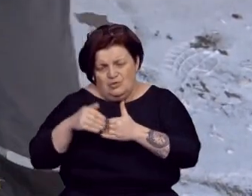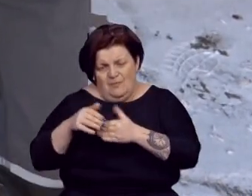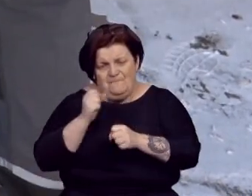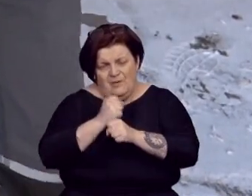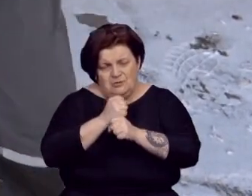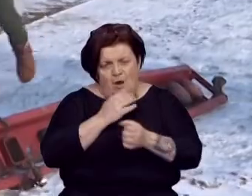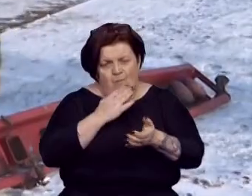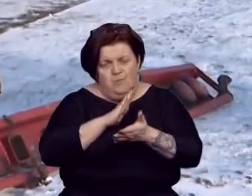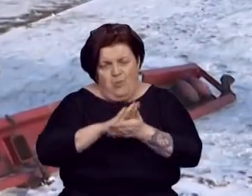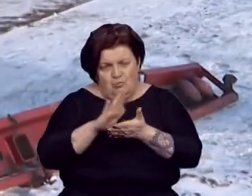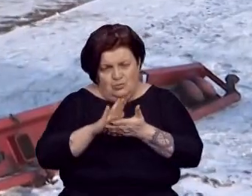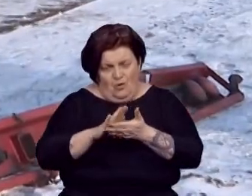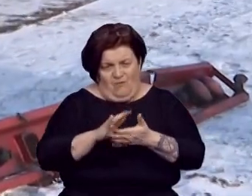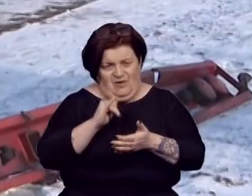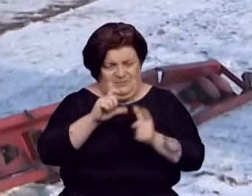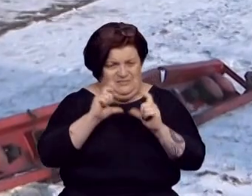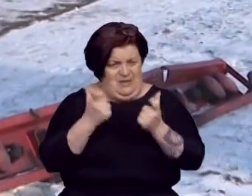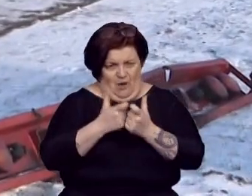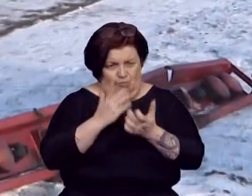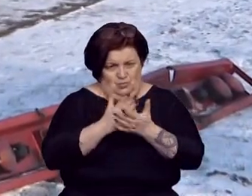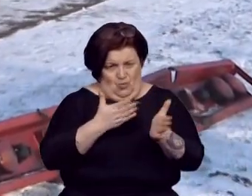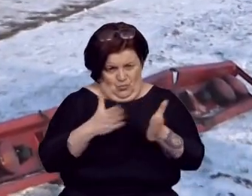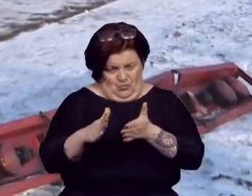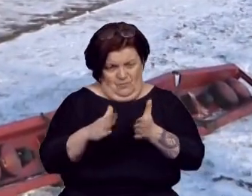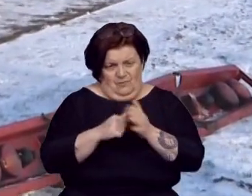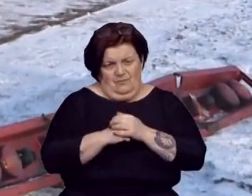prace porządkowe i inwestycja do odbioru gotowa.